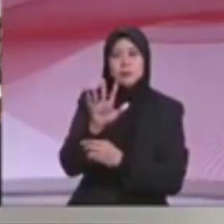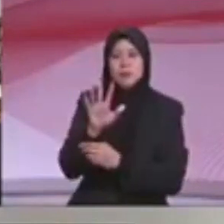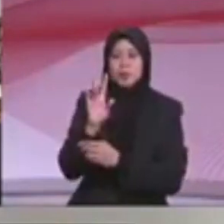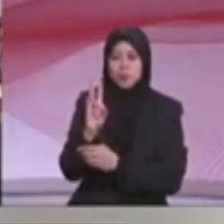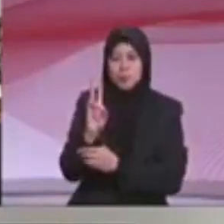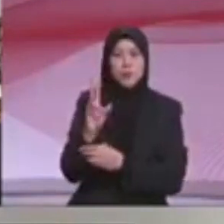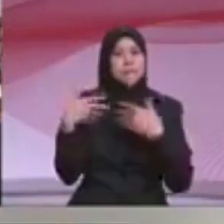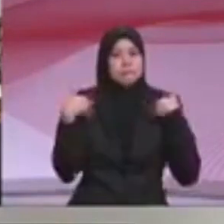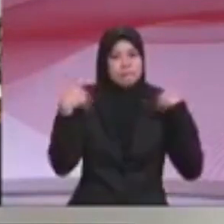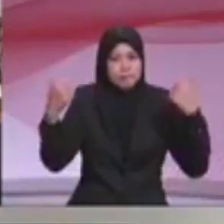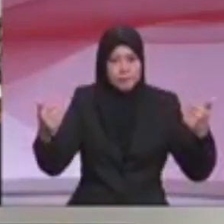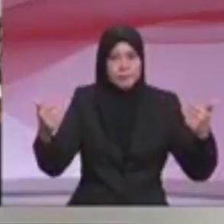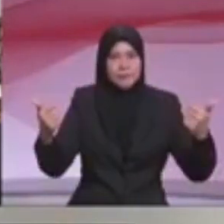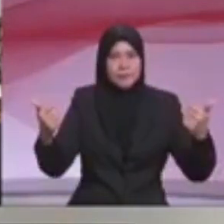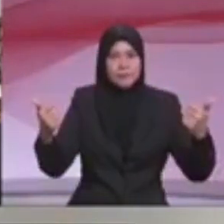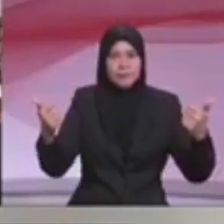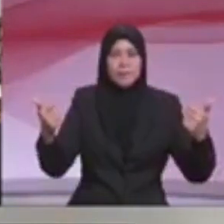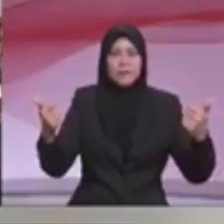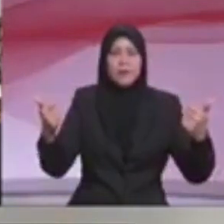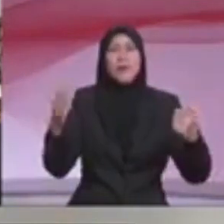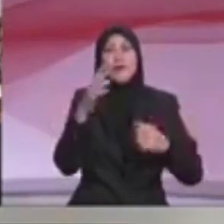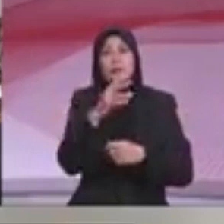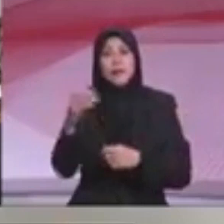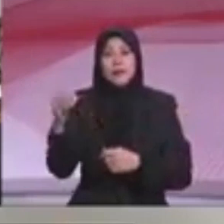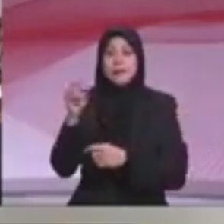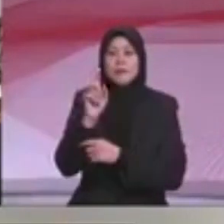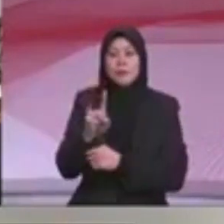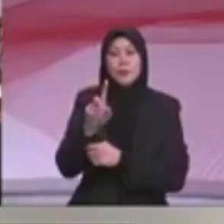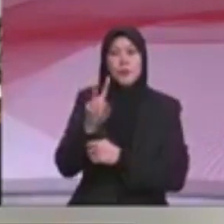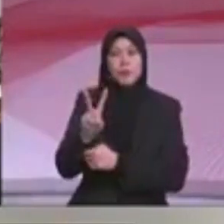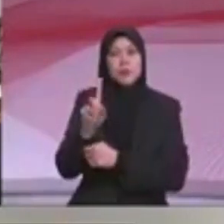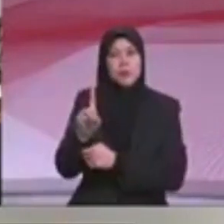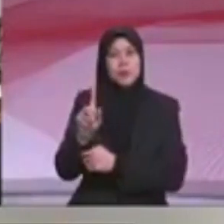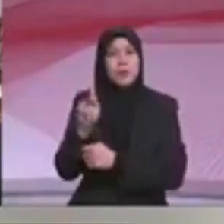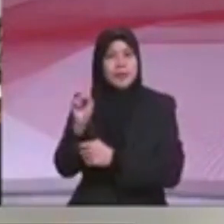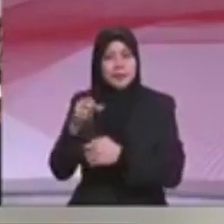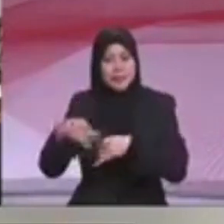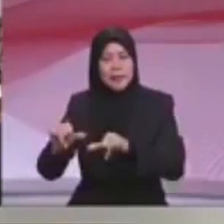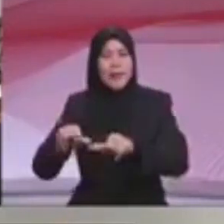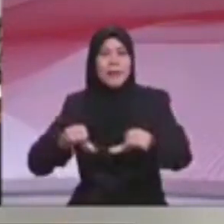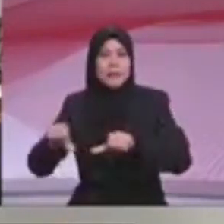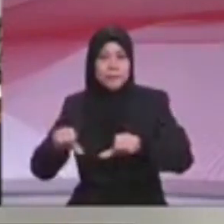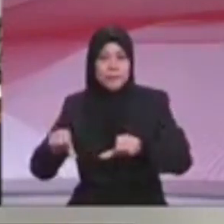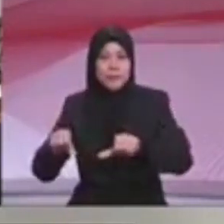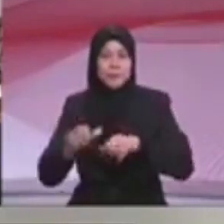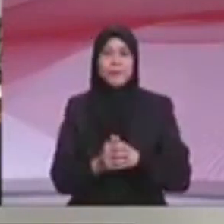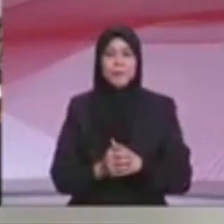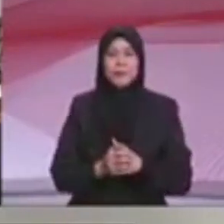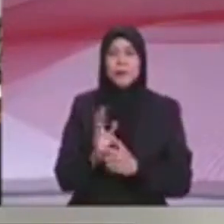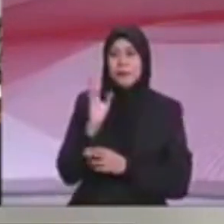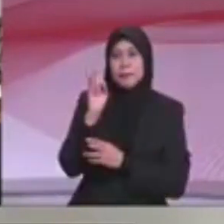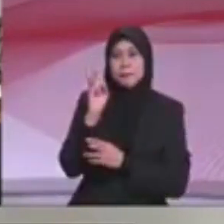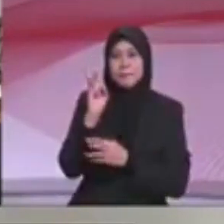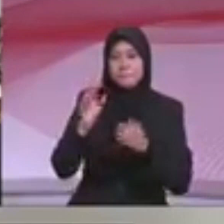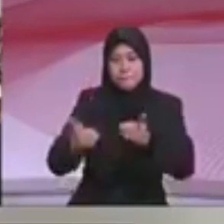257 telah pun sembuh sepenuhnya manakala 121 kes lagi masih aktif. 6